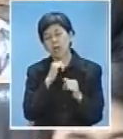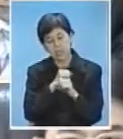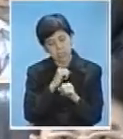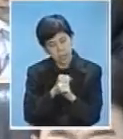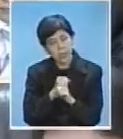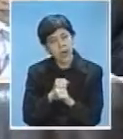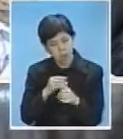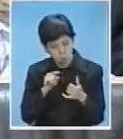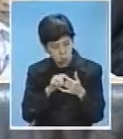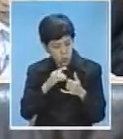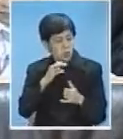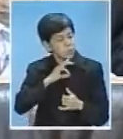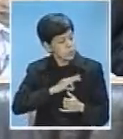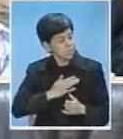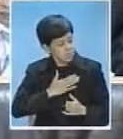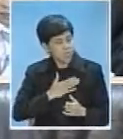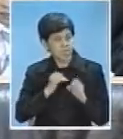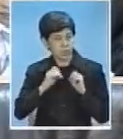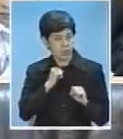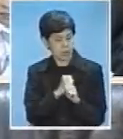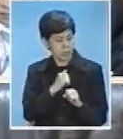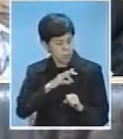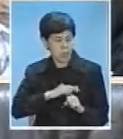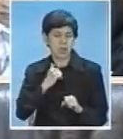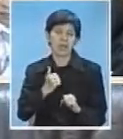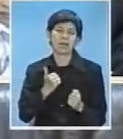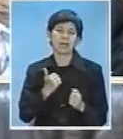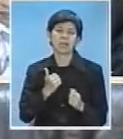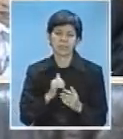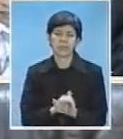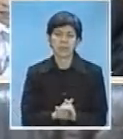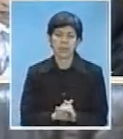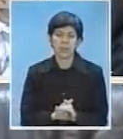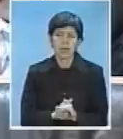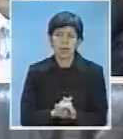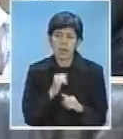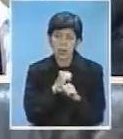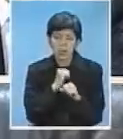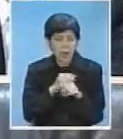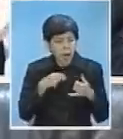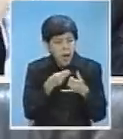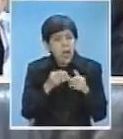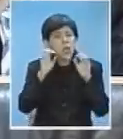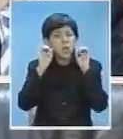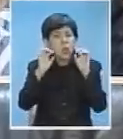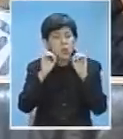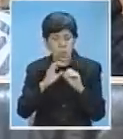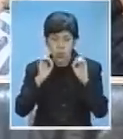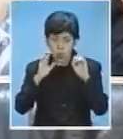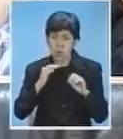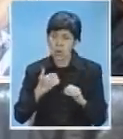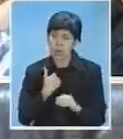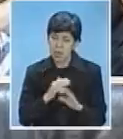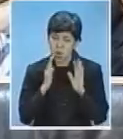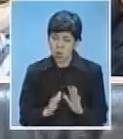ทธาให้กับครูและบุคลากรทางการศึกษาภาระในการสร้างศรัทธาของครูทั้